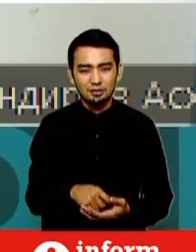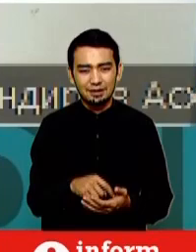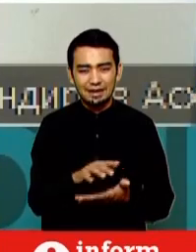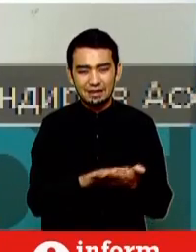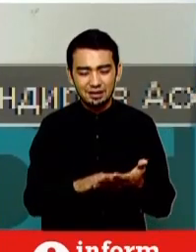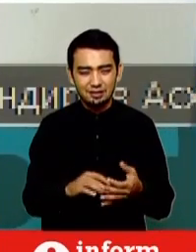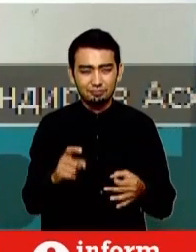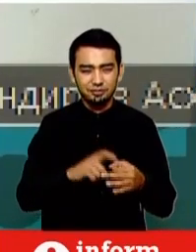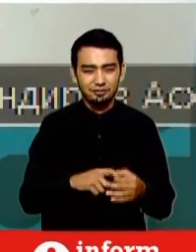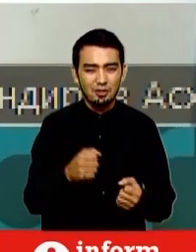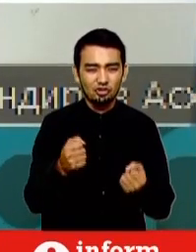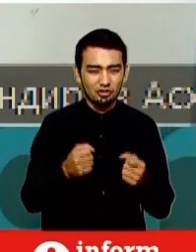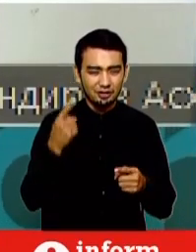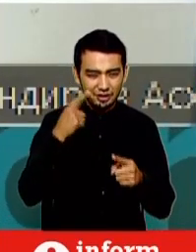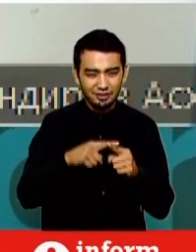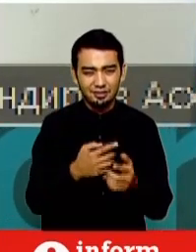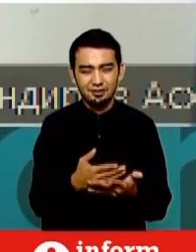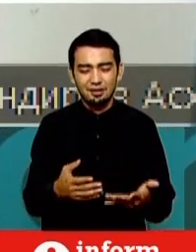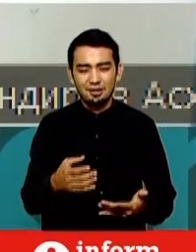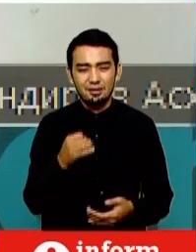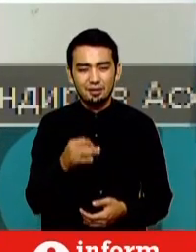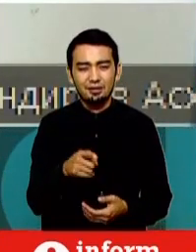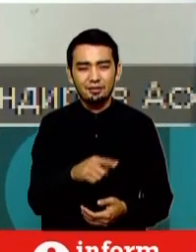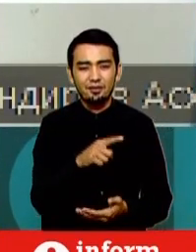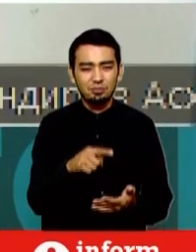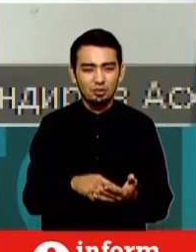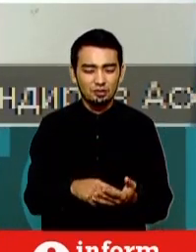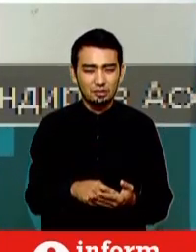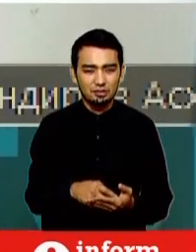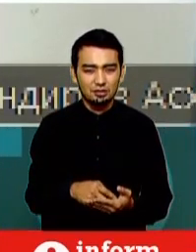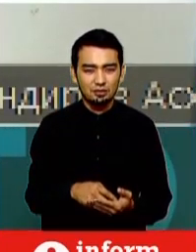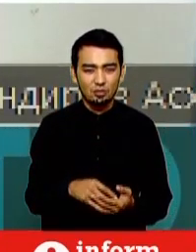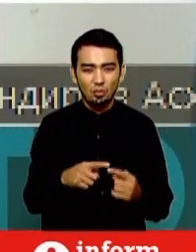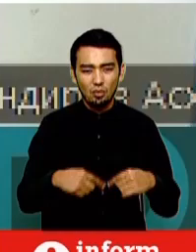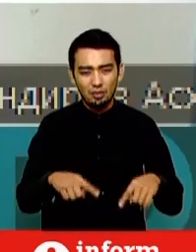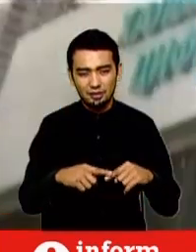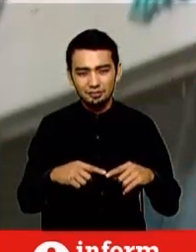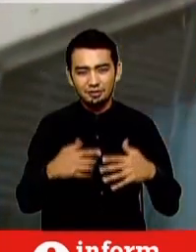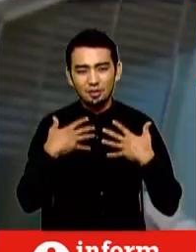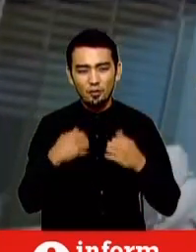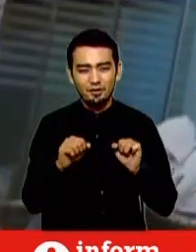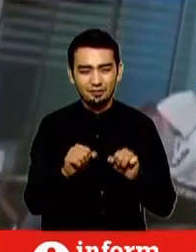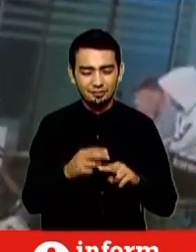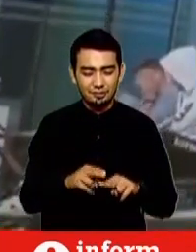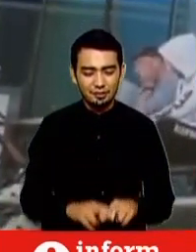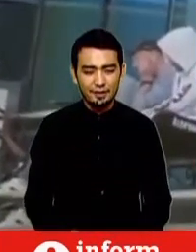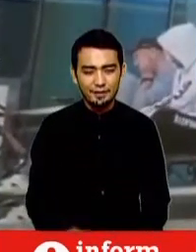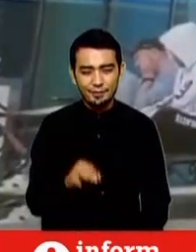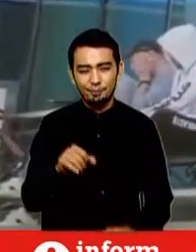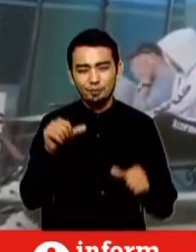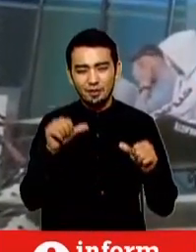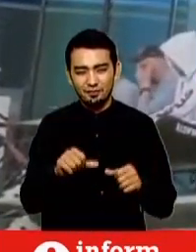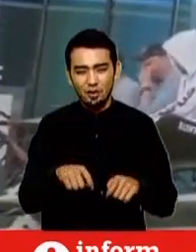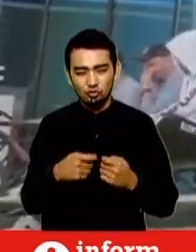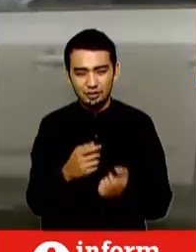регистрации транспортных средств. Это вопросы органов здравоохранения. С нарушениями прав сталкиваются